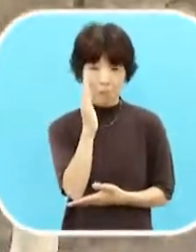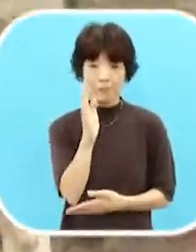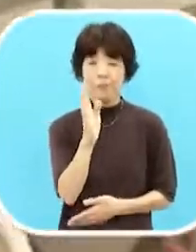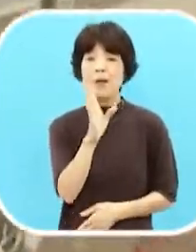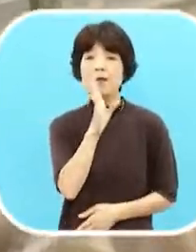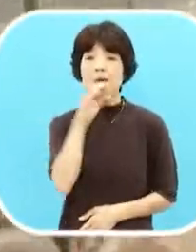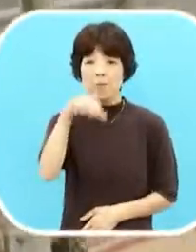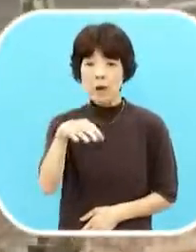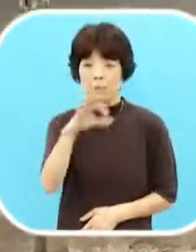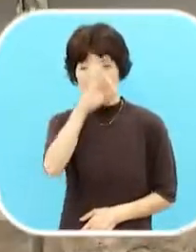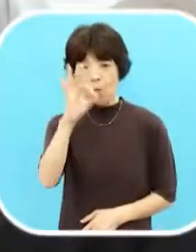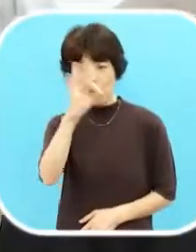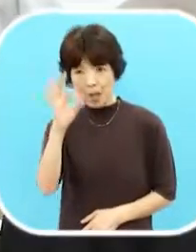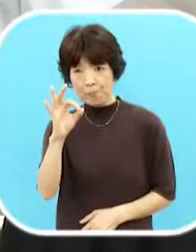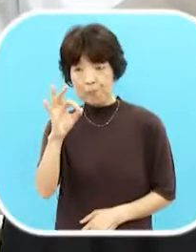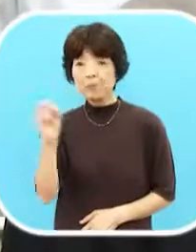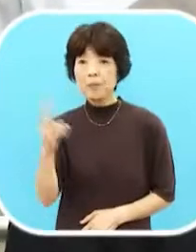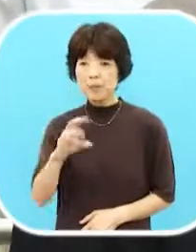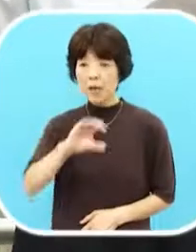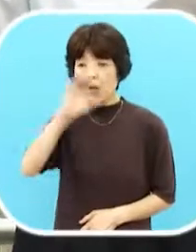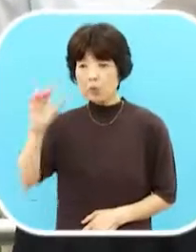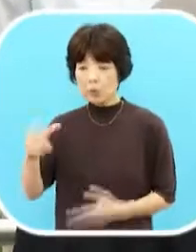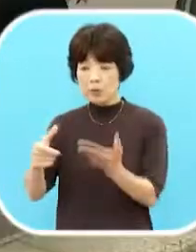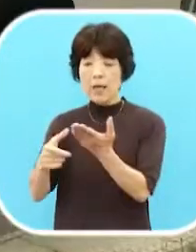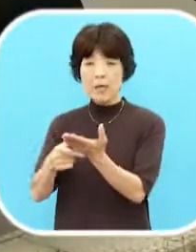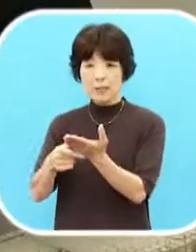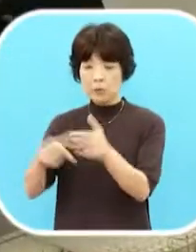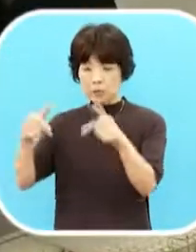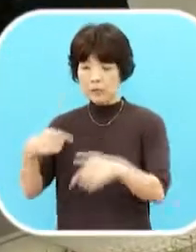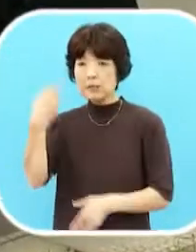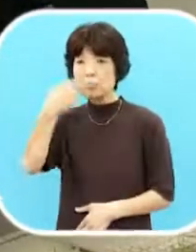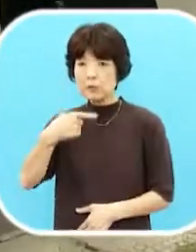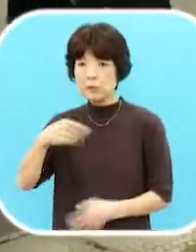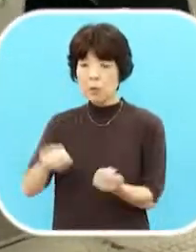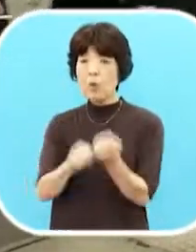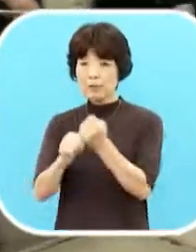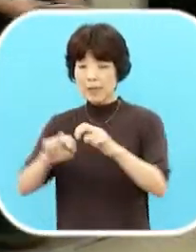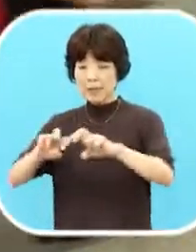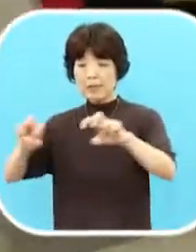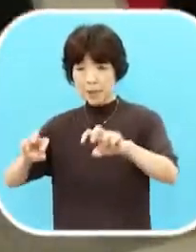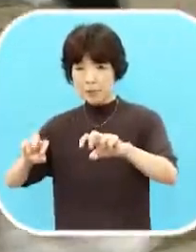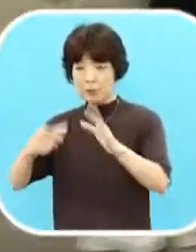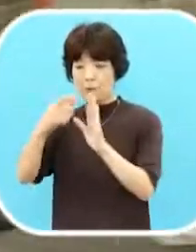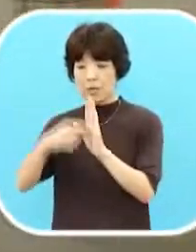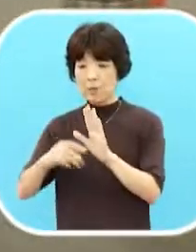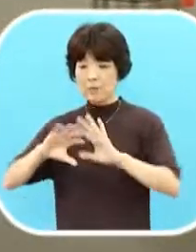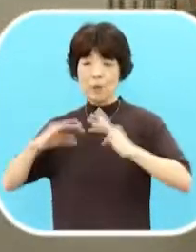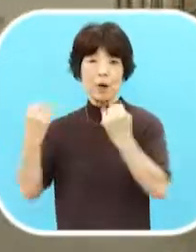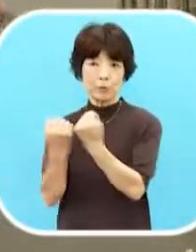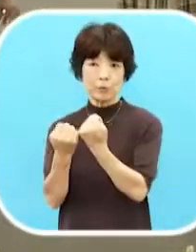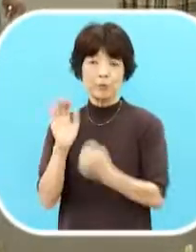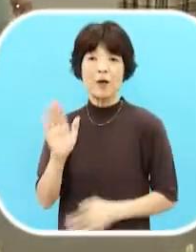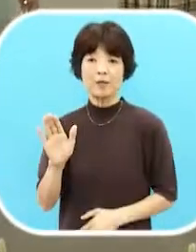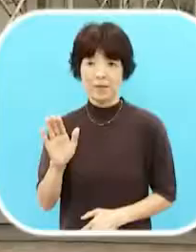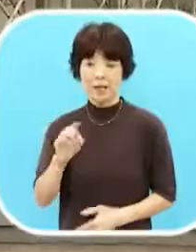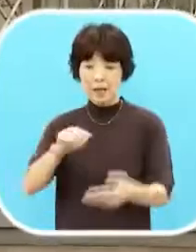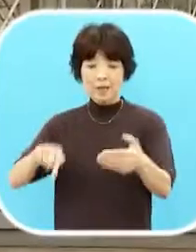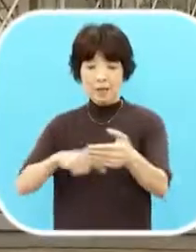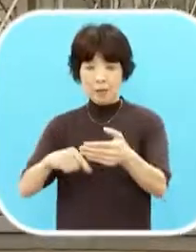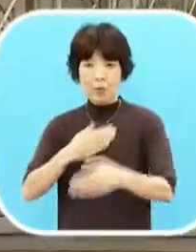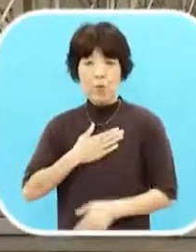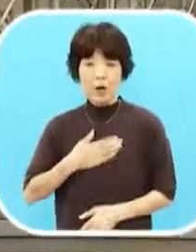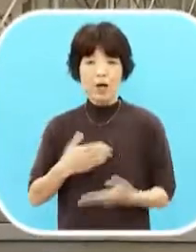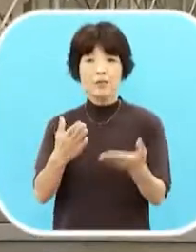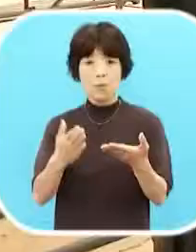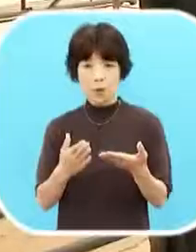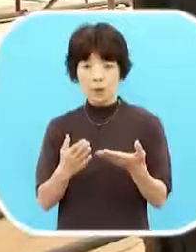場の見学会、さらに横手駅西口遊休地の再開発をテーマとしたワークショップも開かれ、建設業界をリ